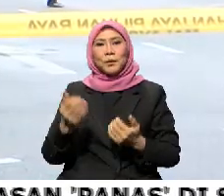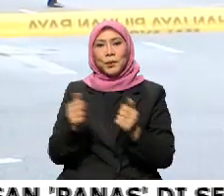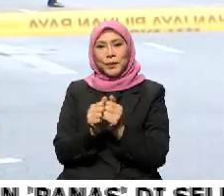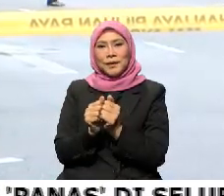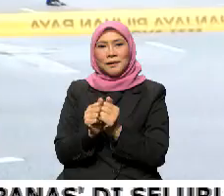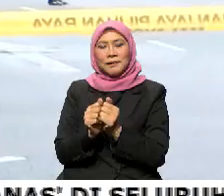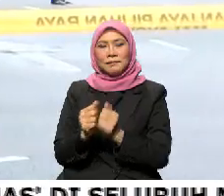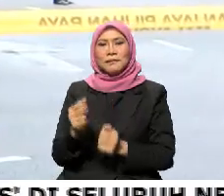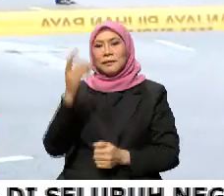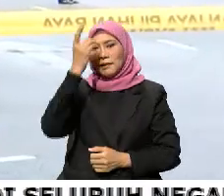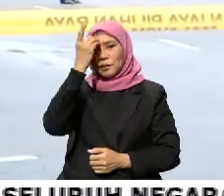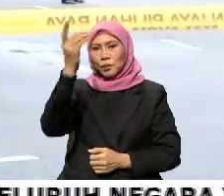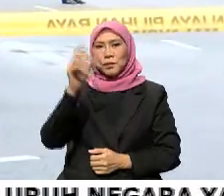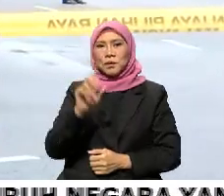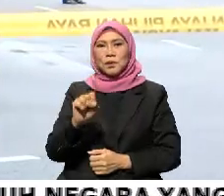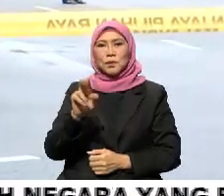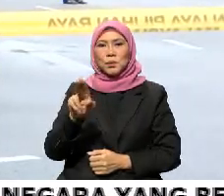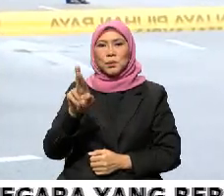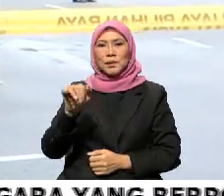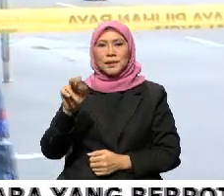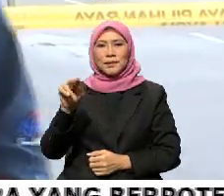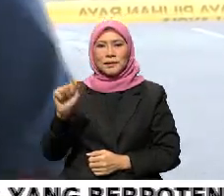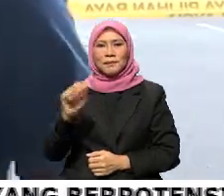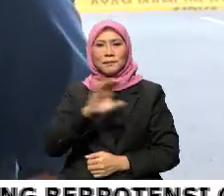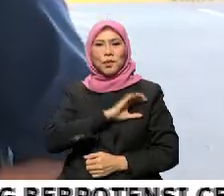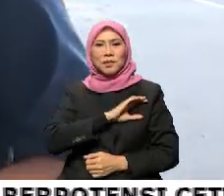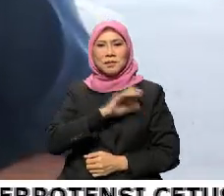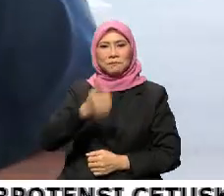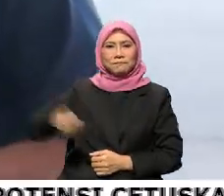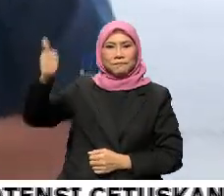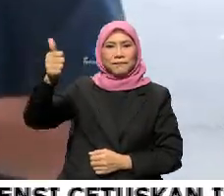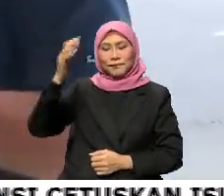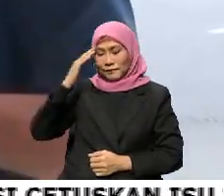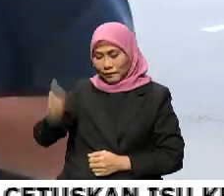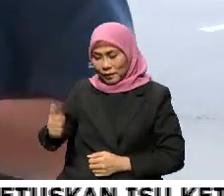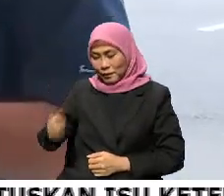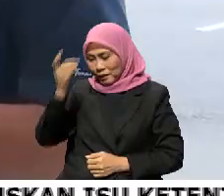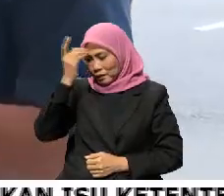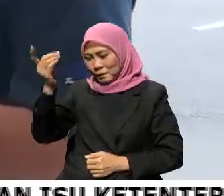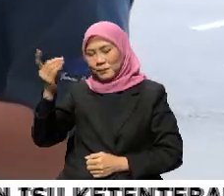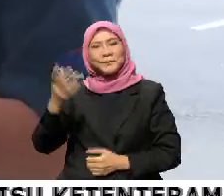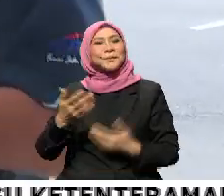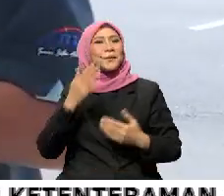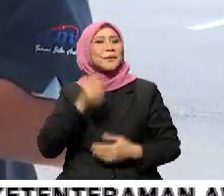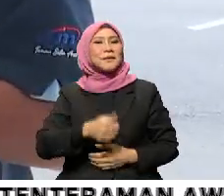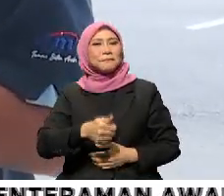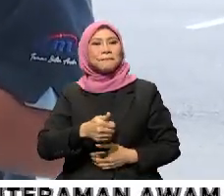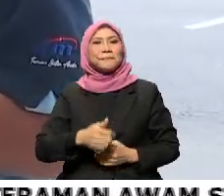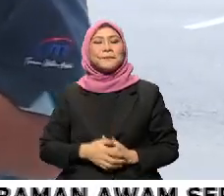Saad yang merupakan Ketua Polis Kontinjen Perlis. Assalamualaikum Datuk. Waalaikumsalam warahmatullahi wabarakatuh. Okey Datuk,